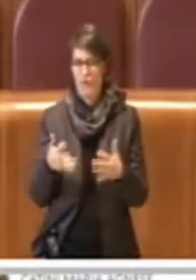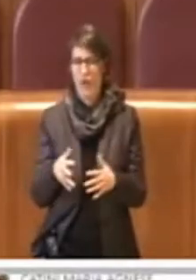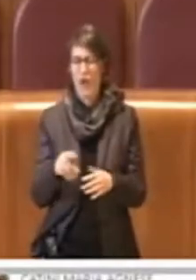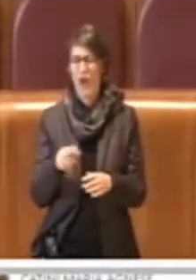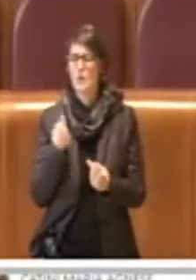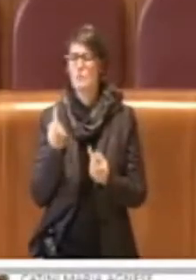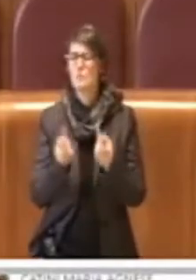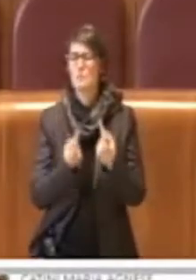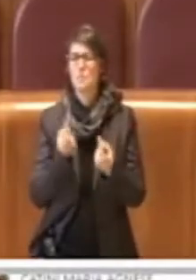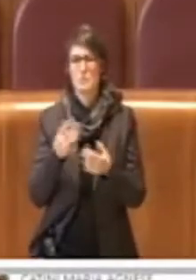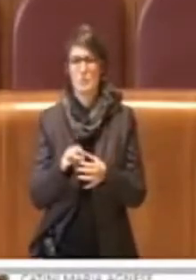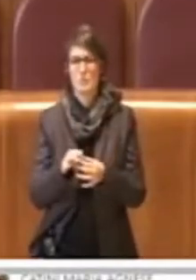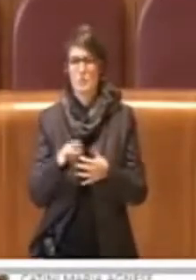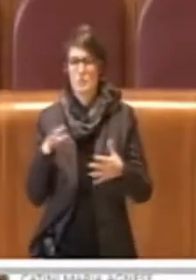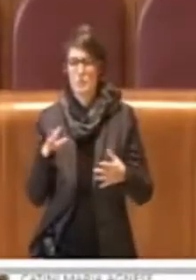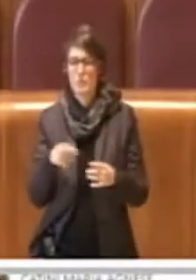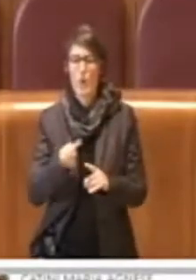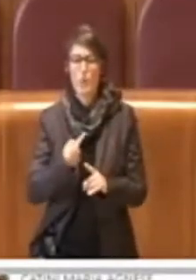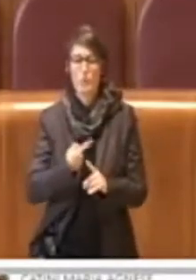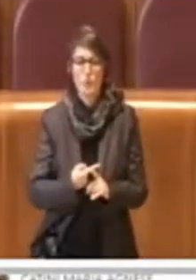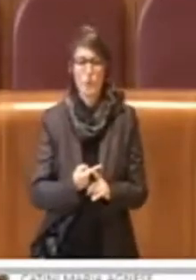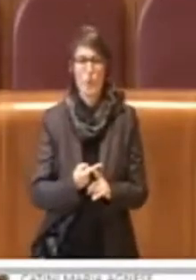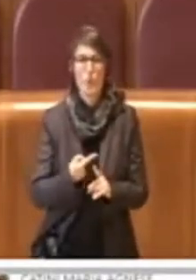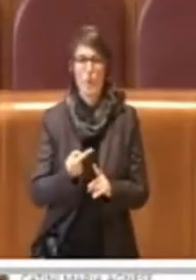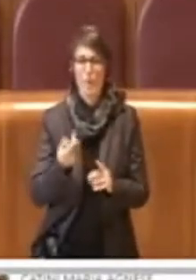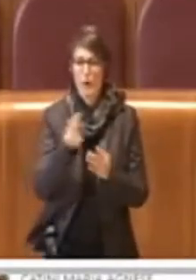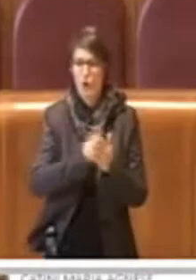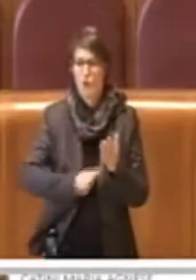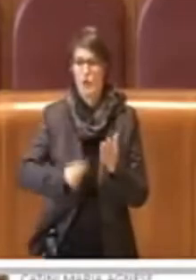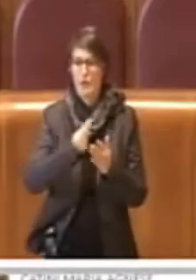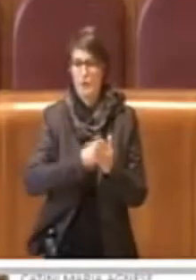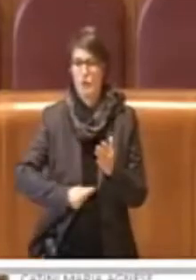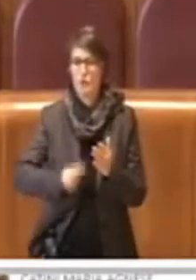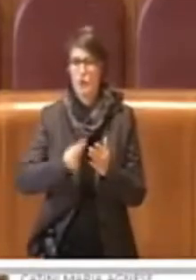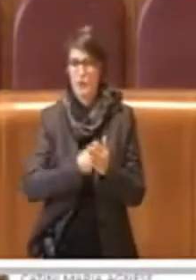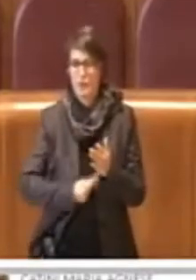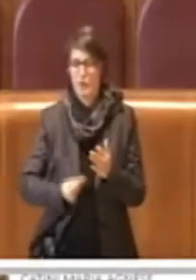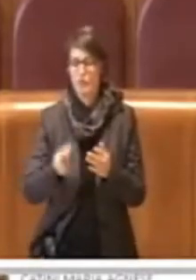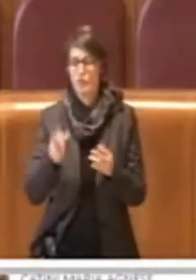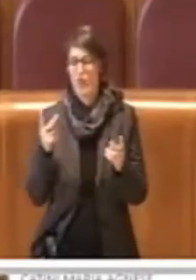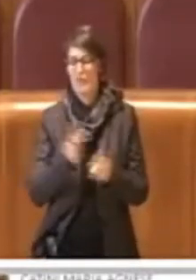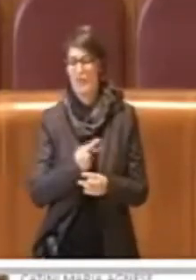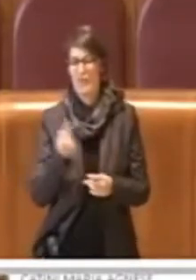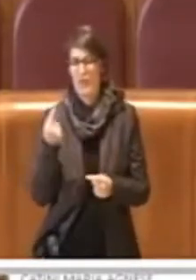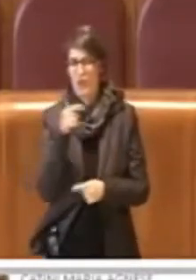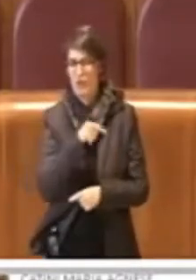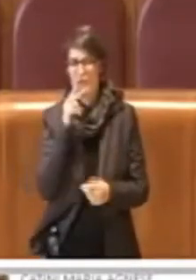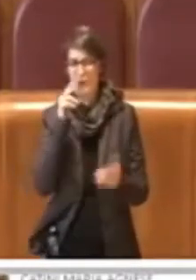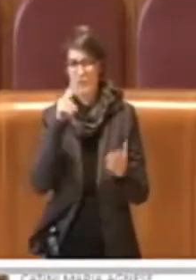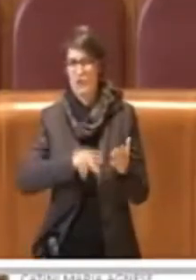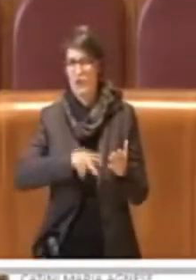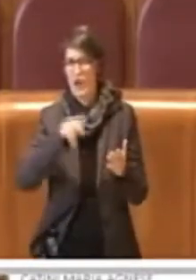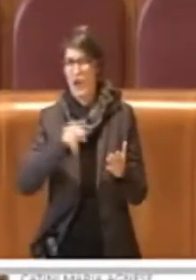soprattutto corredato da una serie innumerevole di progetti che hanno anche reso difficile la lettura da parte